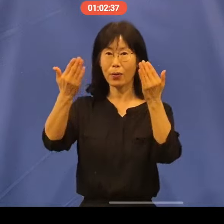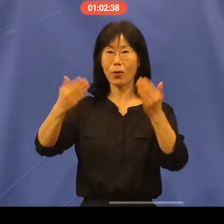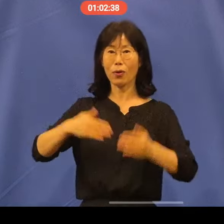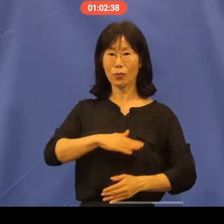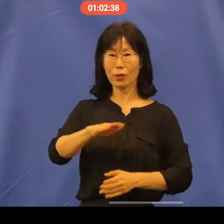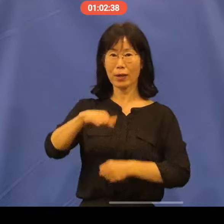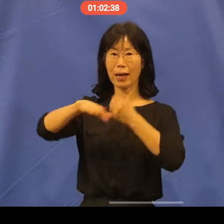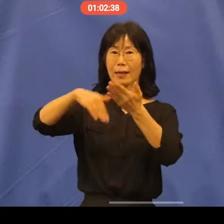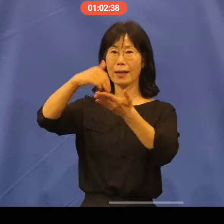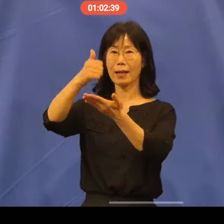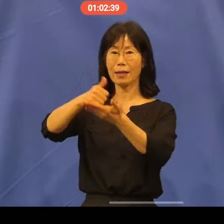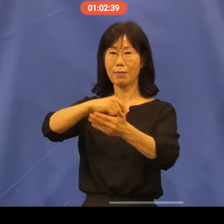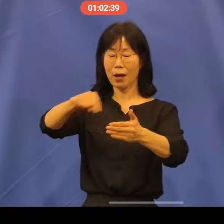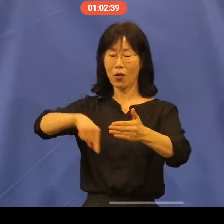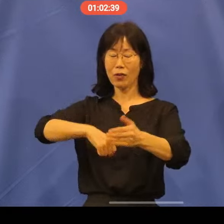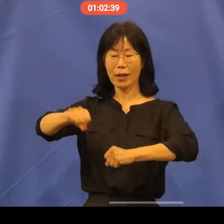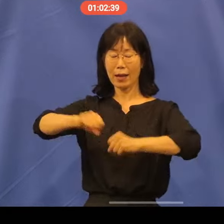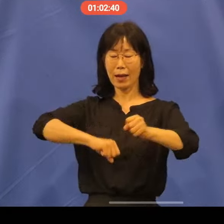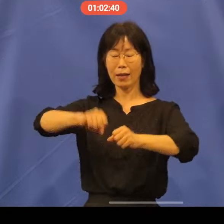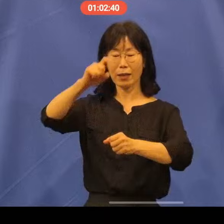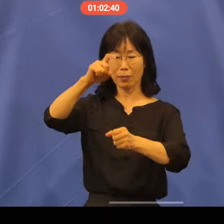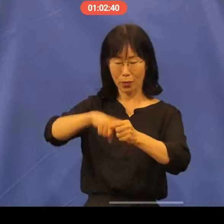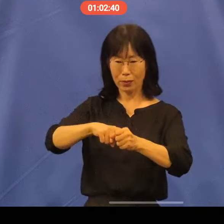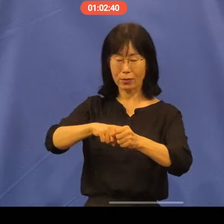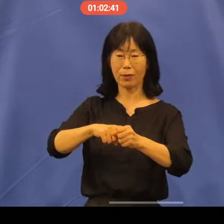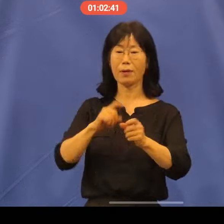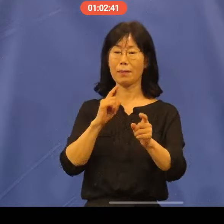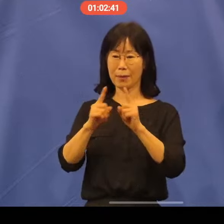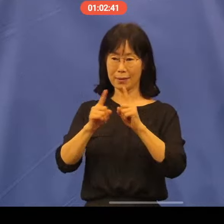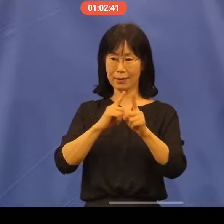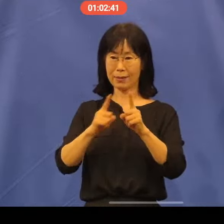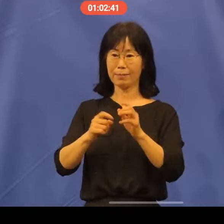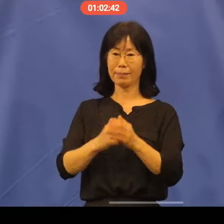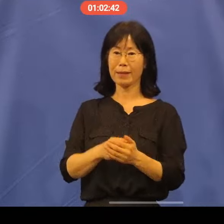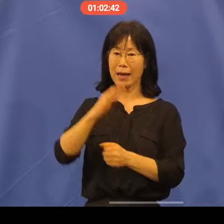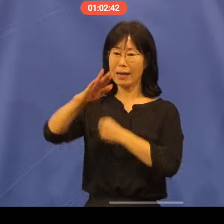우리는 그가 만드신 바라, 마스터피스,